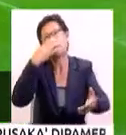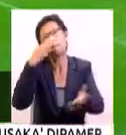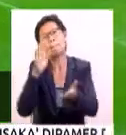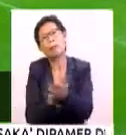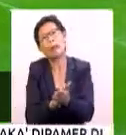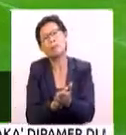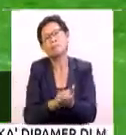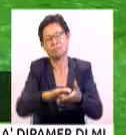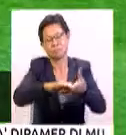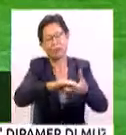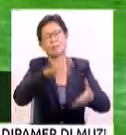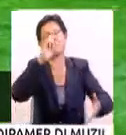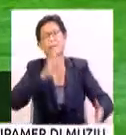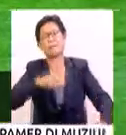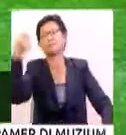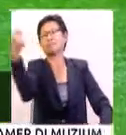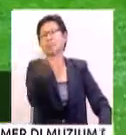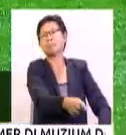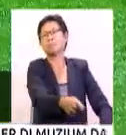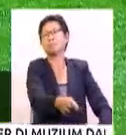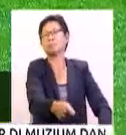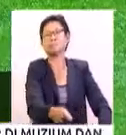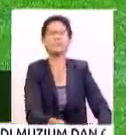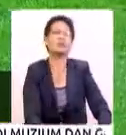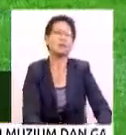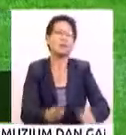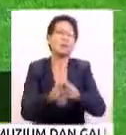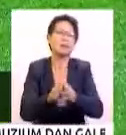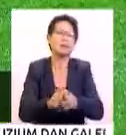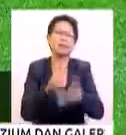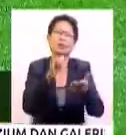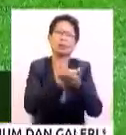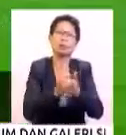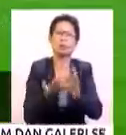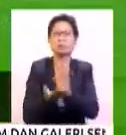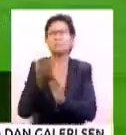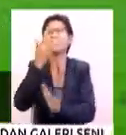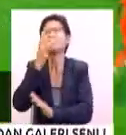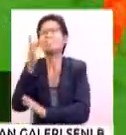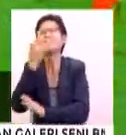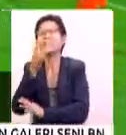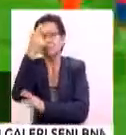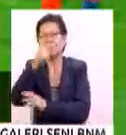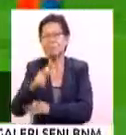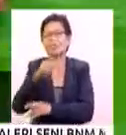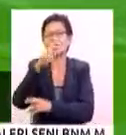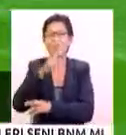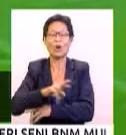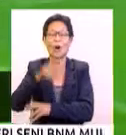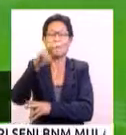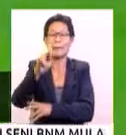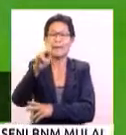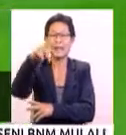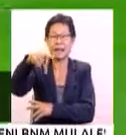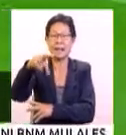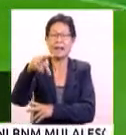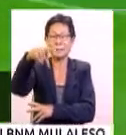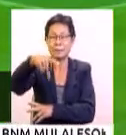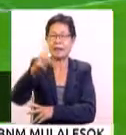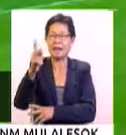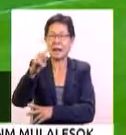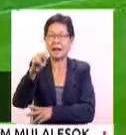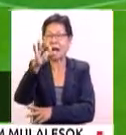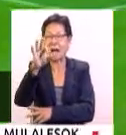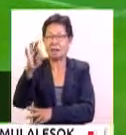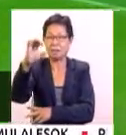apabila dilayangkan kad merah minit ke-11. Keadaan itu memberi kelebihan buat The Red Ants. Namun, kedudukan tanpa jaringan kekal hingga